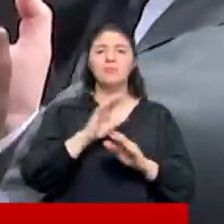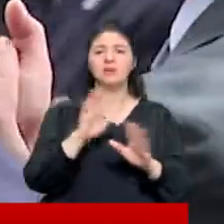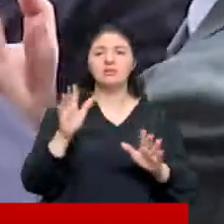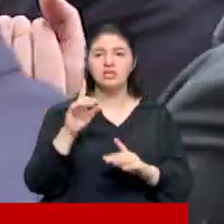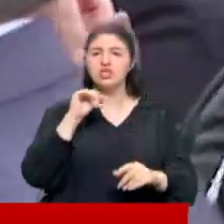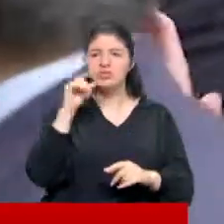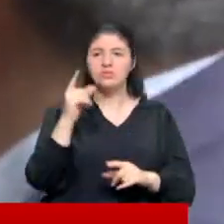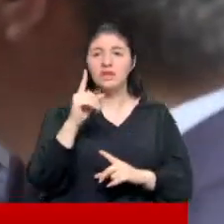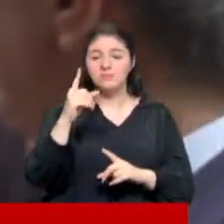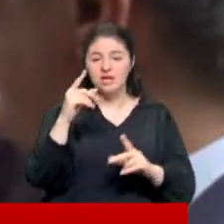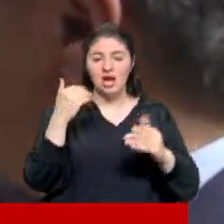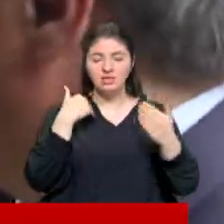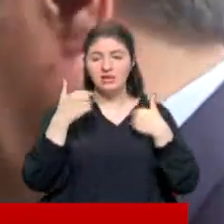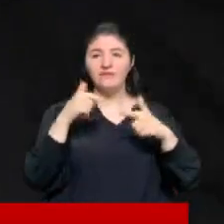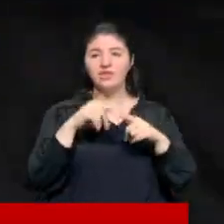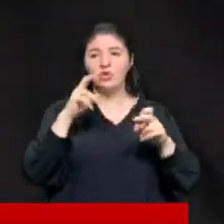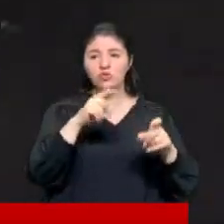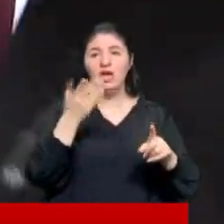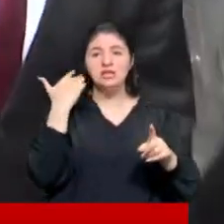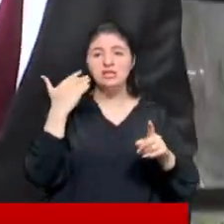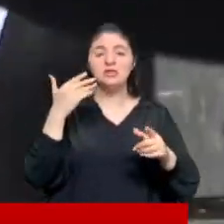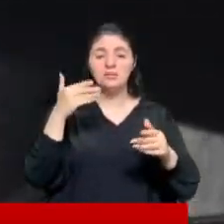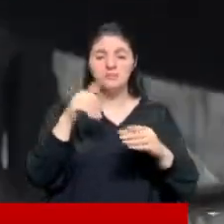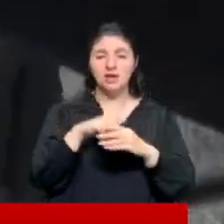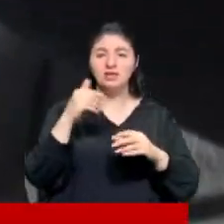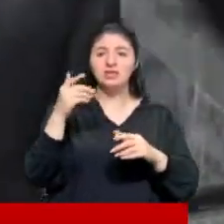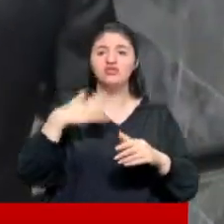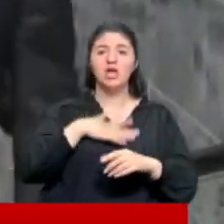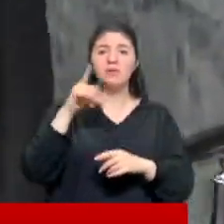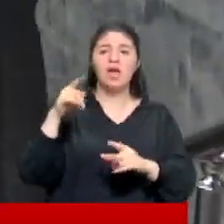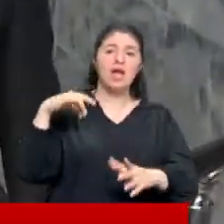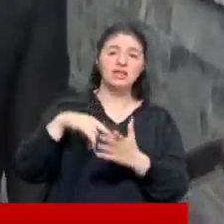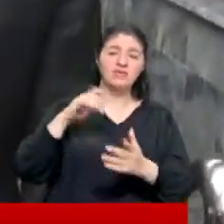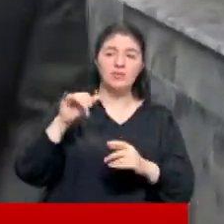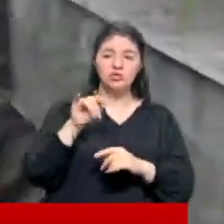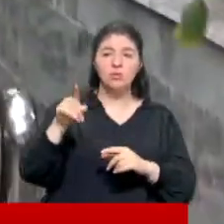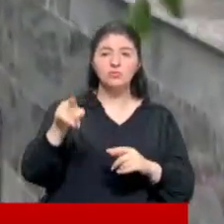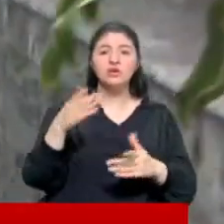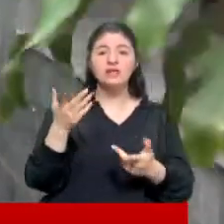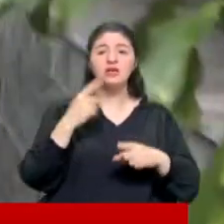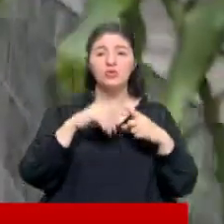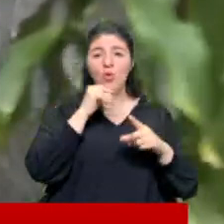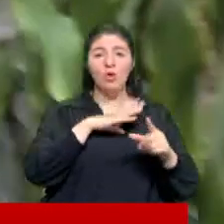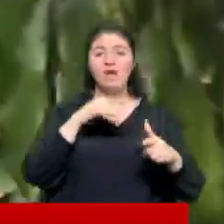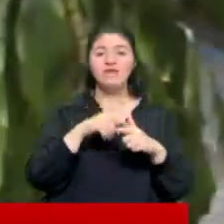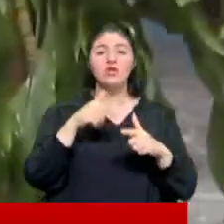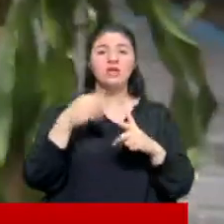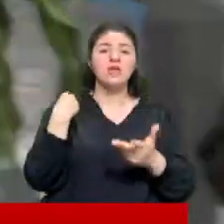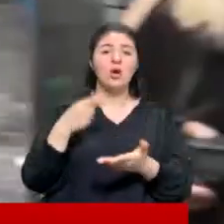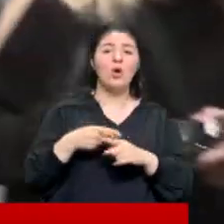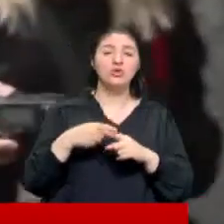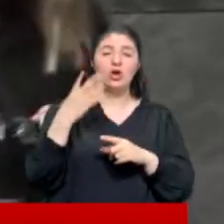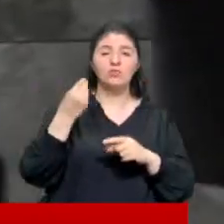Bir adreste FETÖ konusu üzerinden eski partisi CHP'lileri hedef alan Muharrem İnce bu kez Kemal Kılıçdaroğlu'nu FETÖ'nün